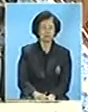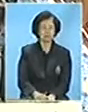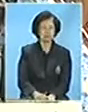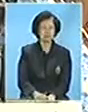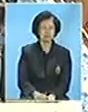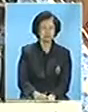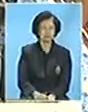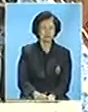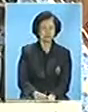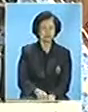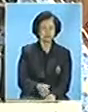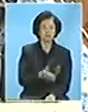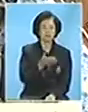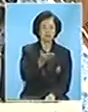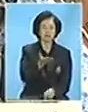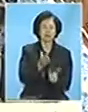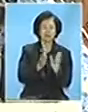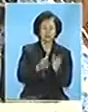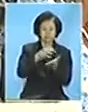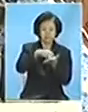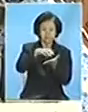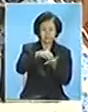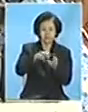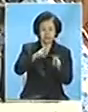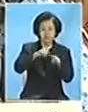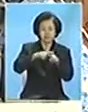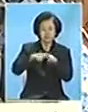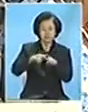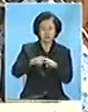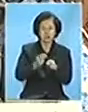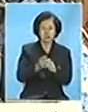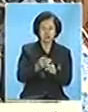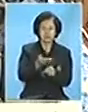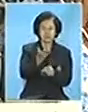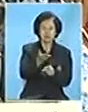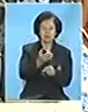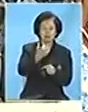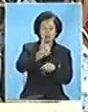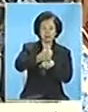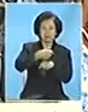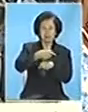ขอเชิญผู้ชี้แจงเข้าประจำที่และขอเชิญประธานคณะกรรมการแถลงค่ะ